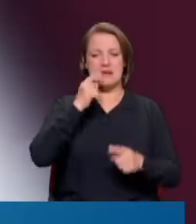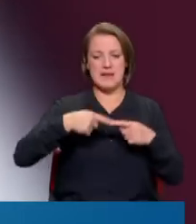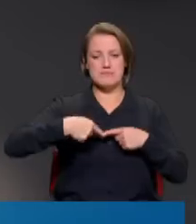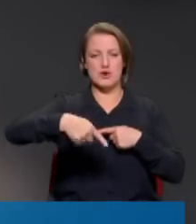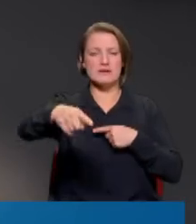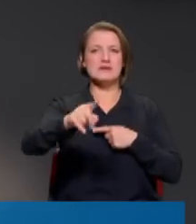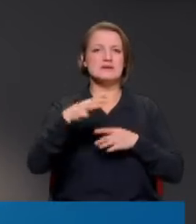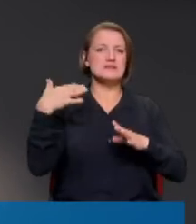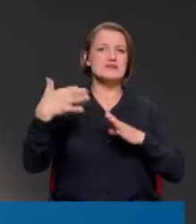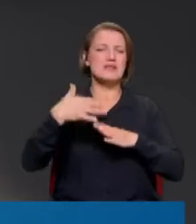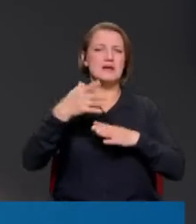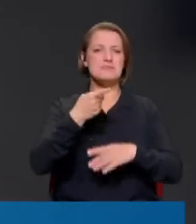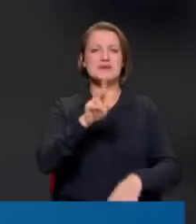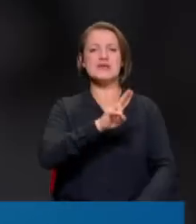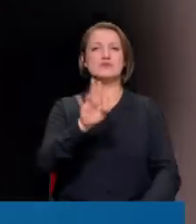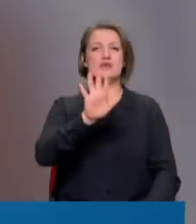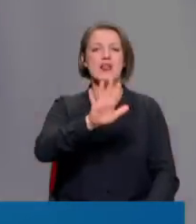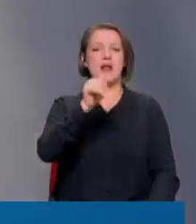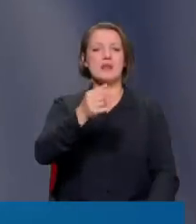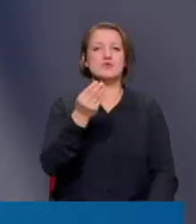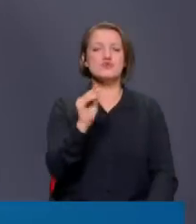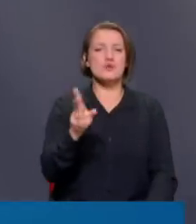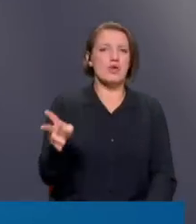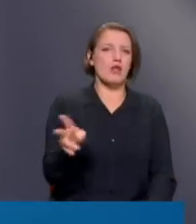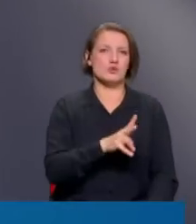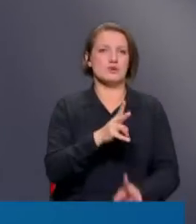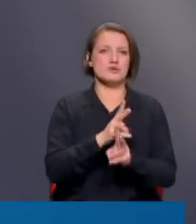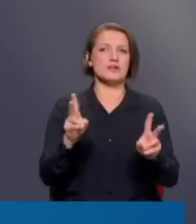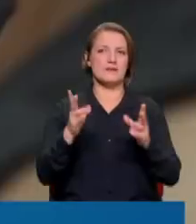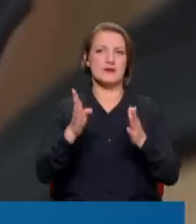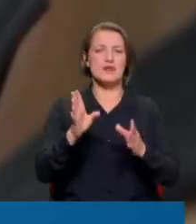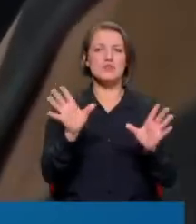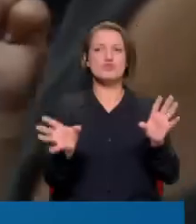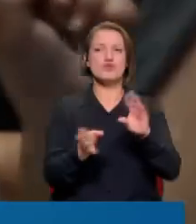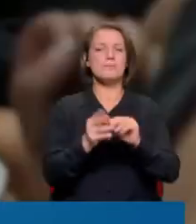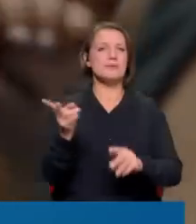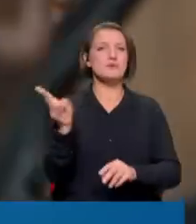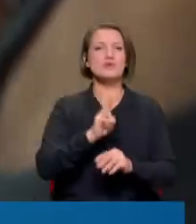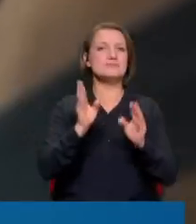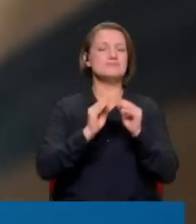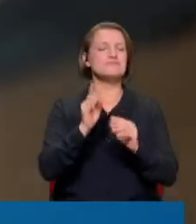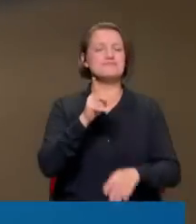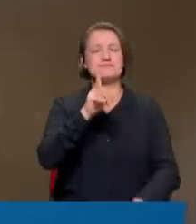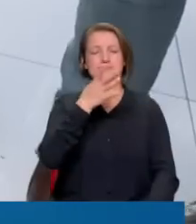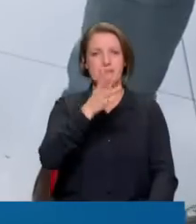yana saldırılarda 1756 çocuğun Can verdiğini açıkladı toplam Can kaybıysa